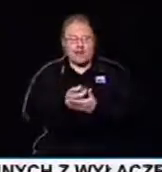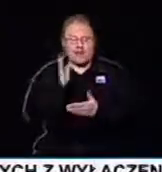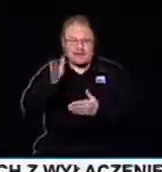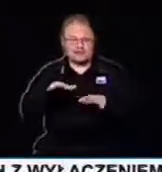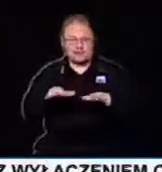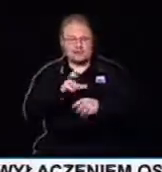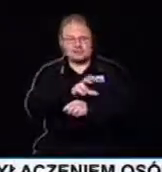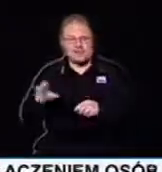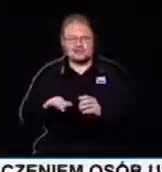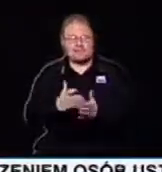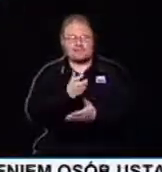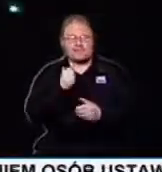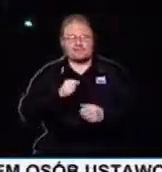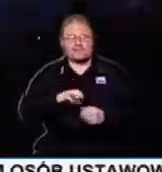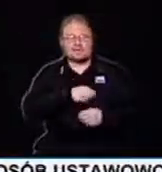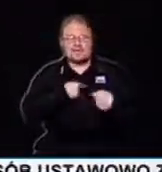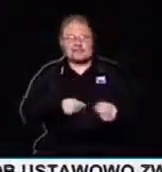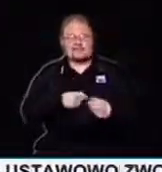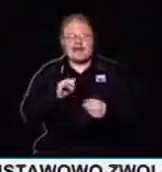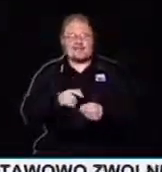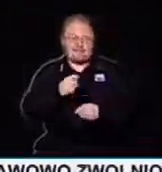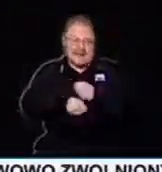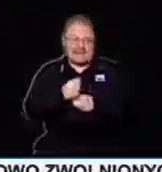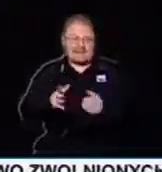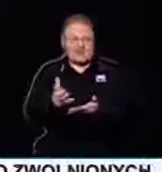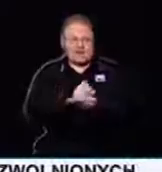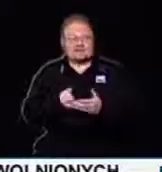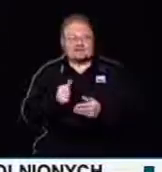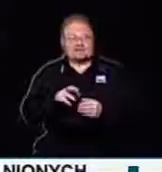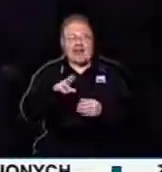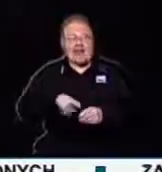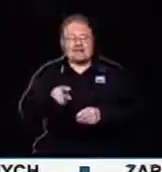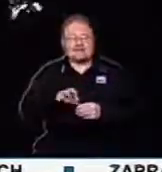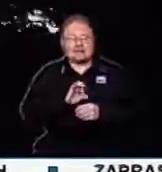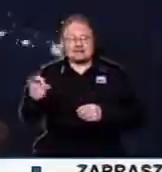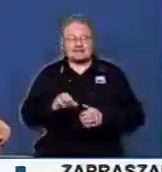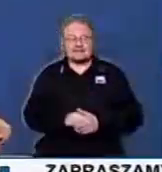dużo czasu, żeby wziąć sobie do serca i w praktyce wykorzystać rady specjalistów.